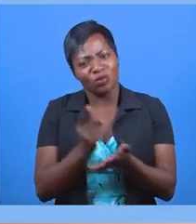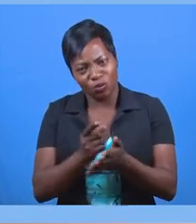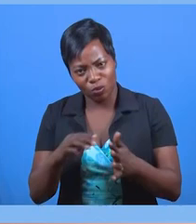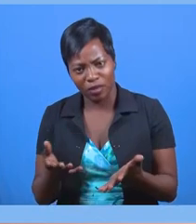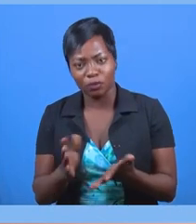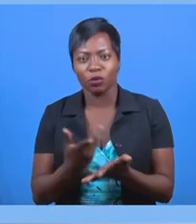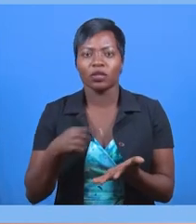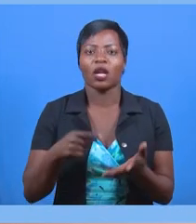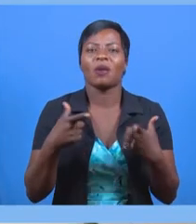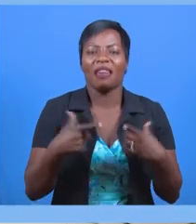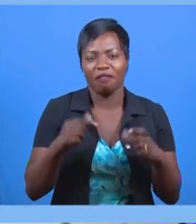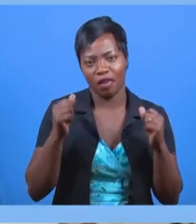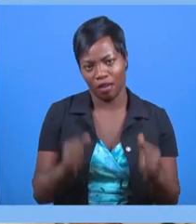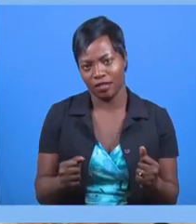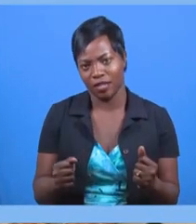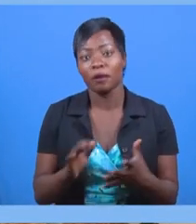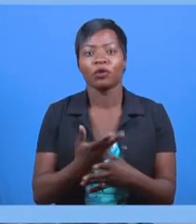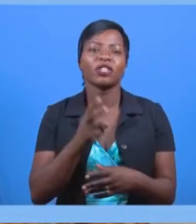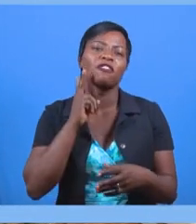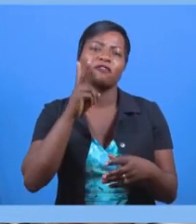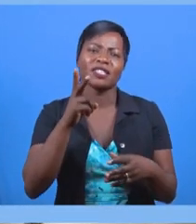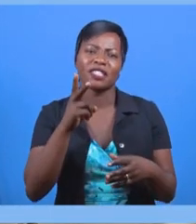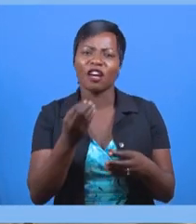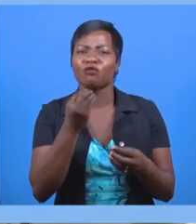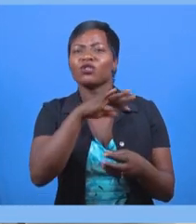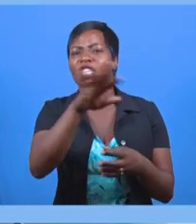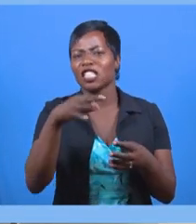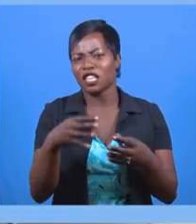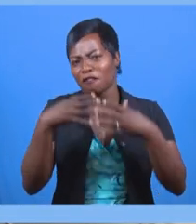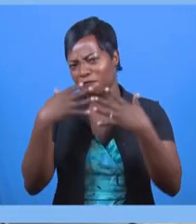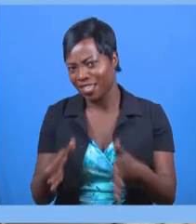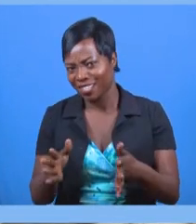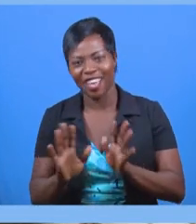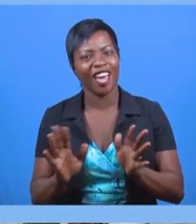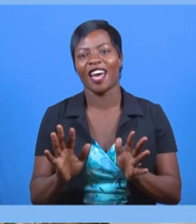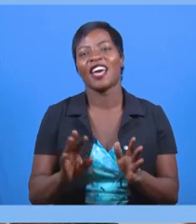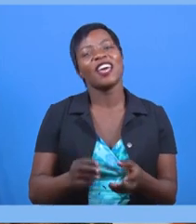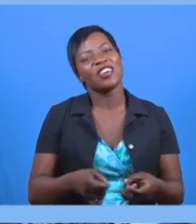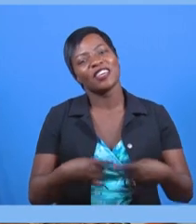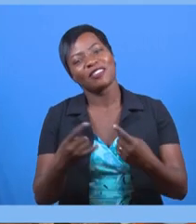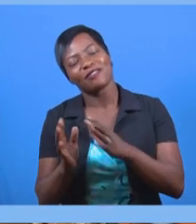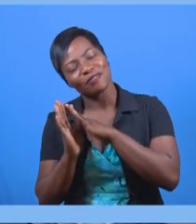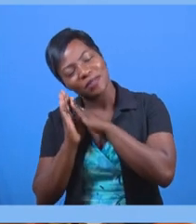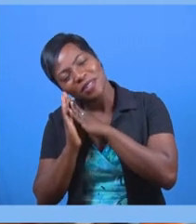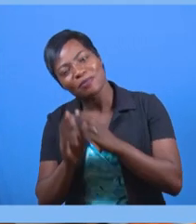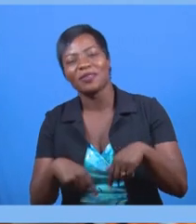Isusu tinoti, Muyenzi Haapedze Dura. Kana akauya regai vadle, kana vachida pekuvata regai